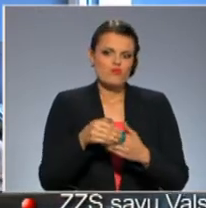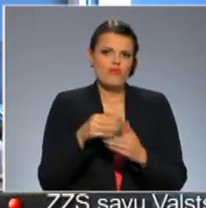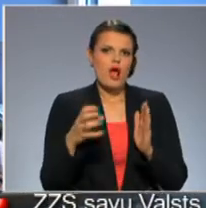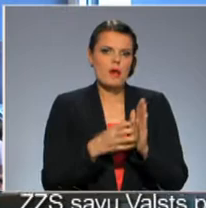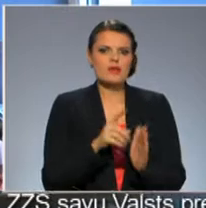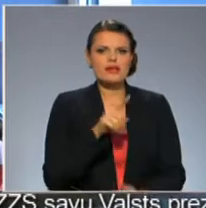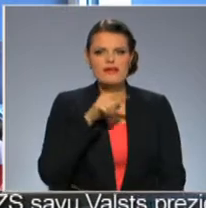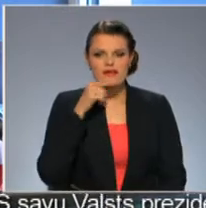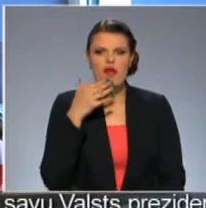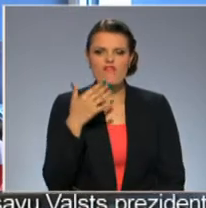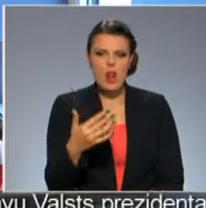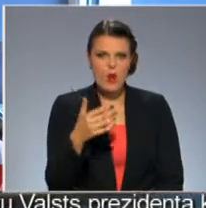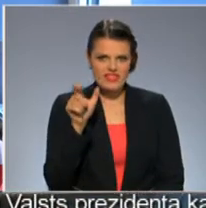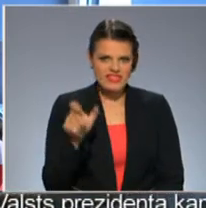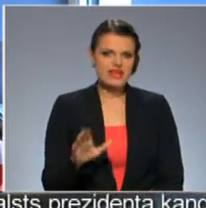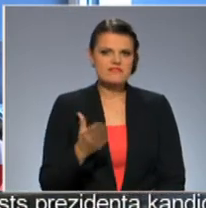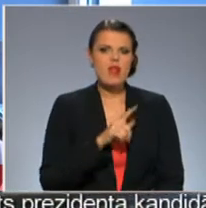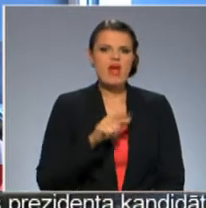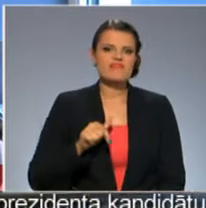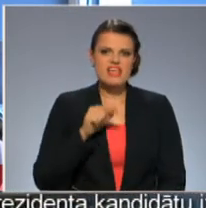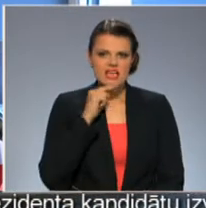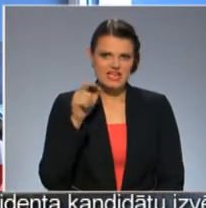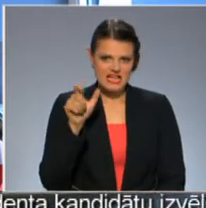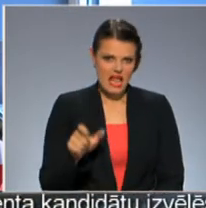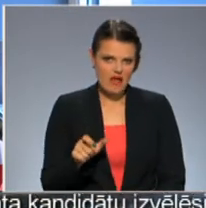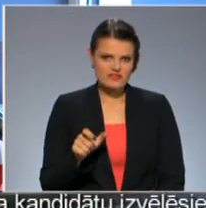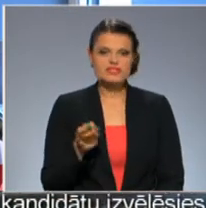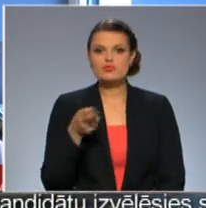ir krievvalodīgais vai Latvijas krievs.